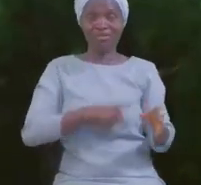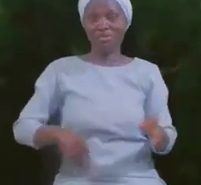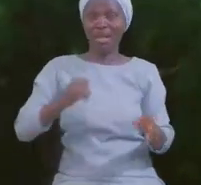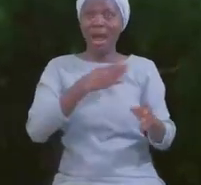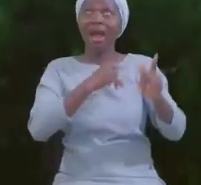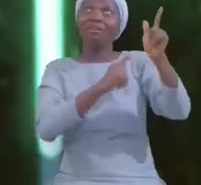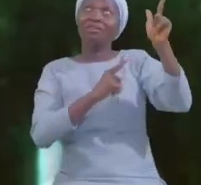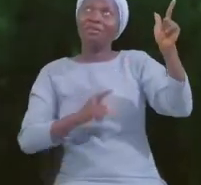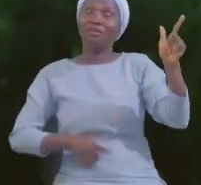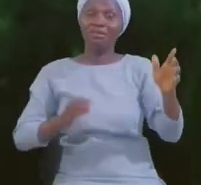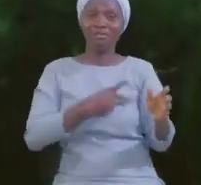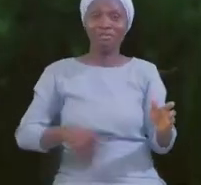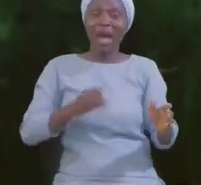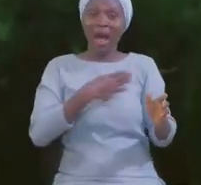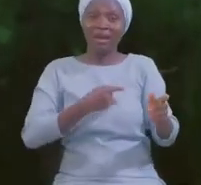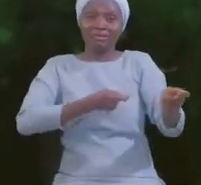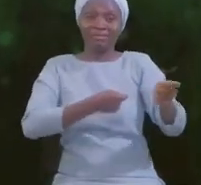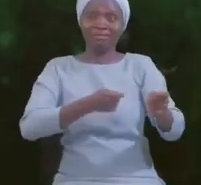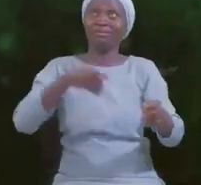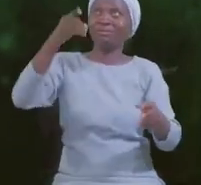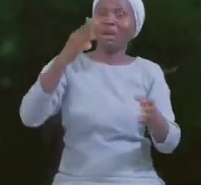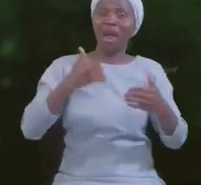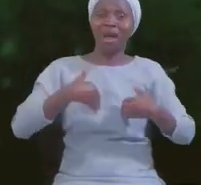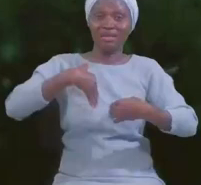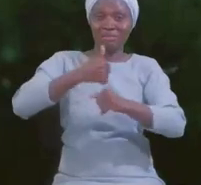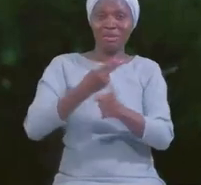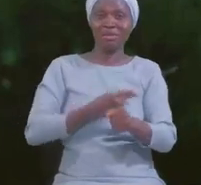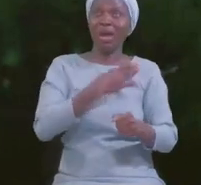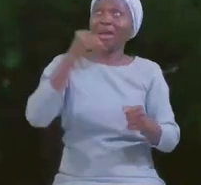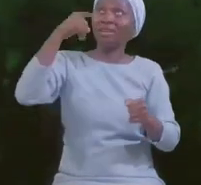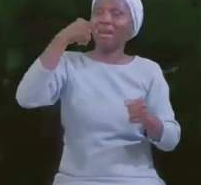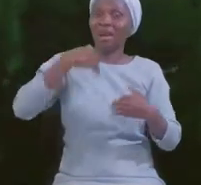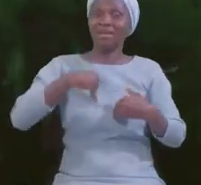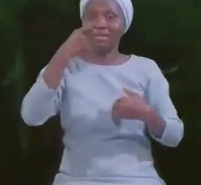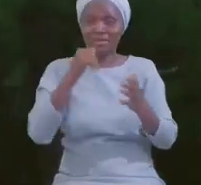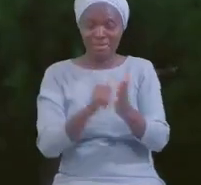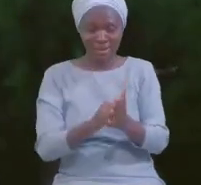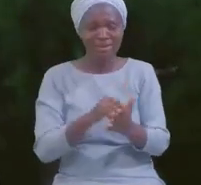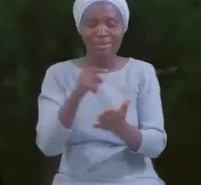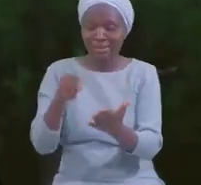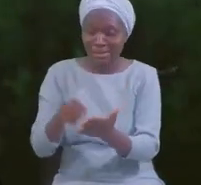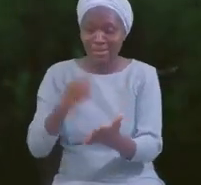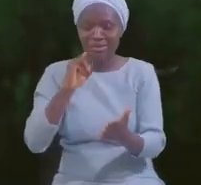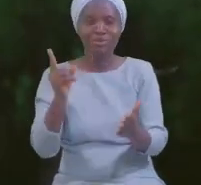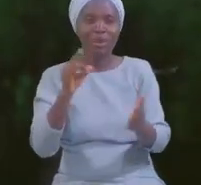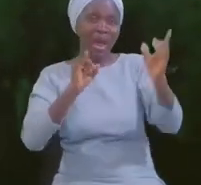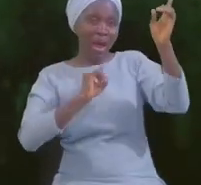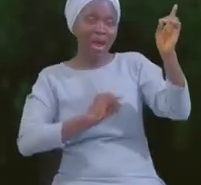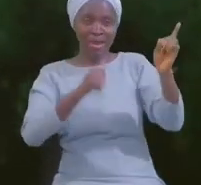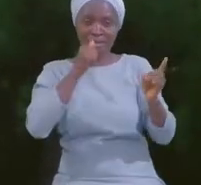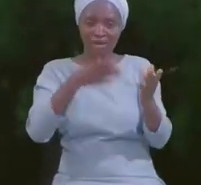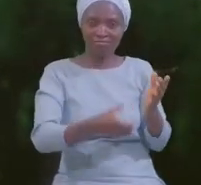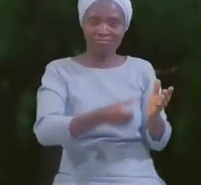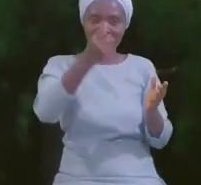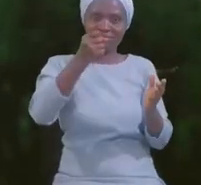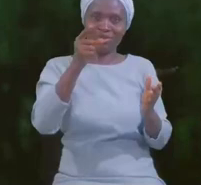prééminence de Dieu qui nous a créés. Il a dit que voici là où je t'amène. Y